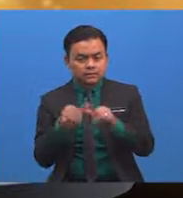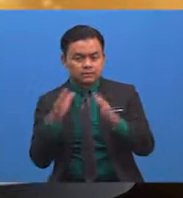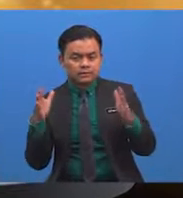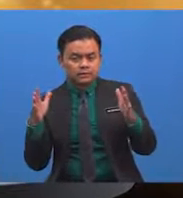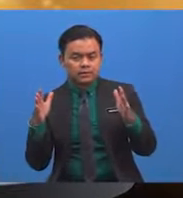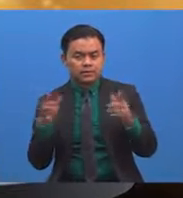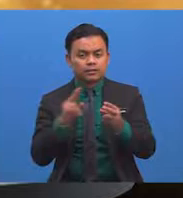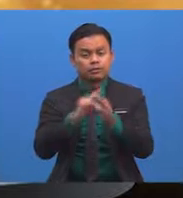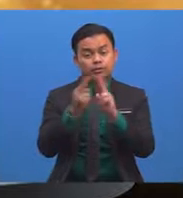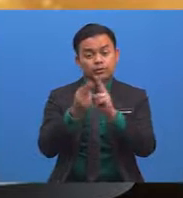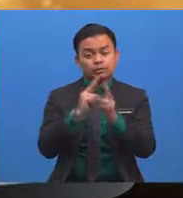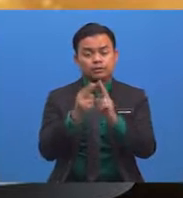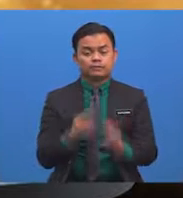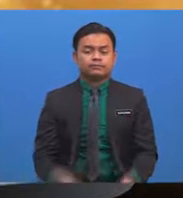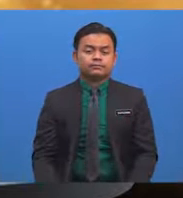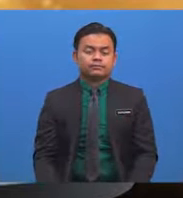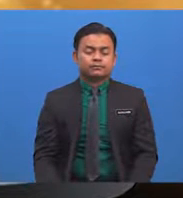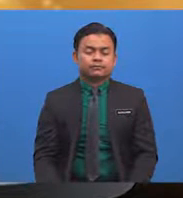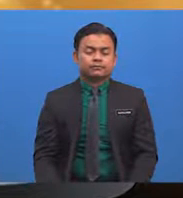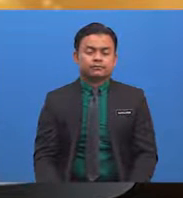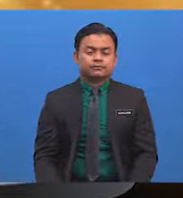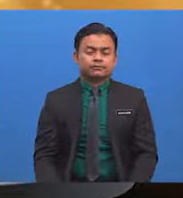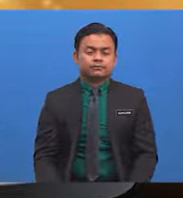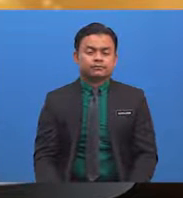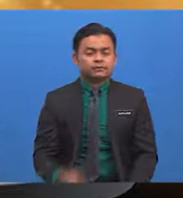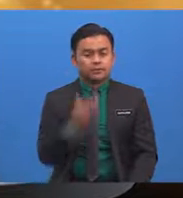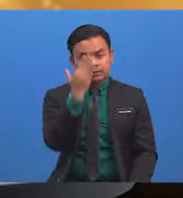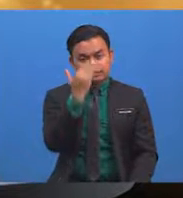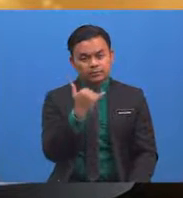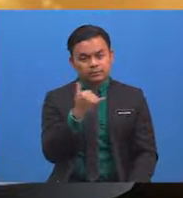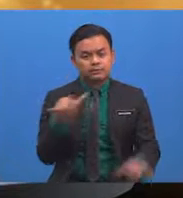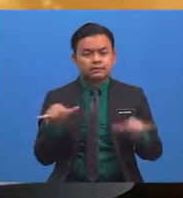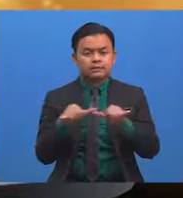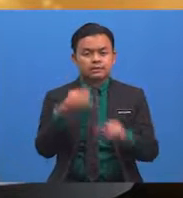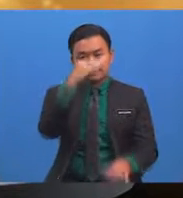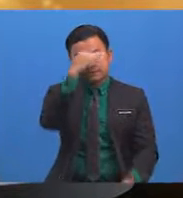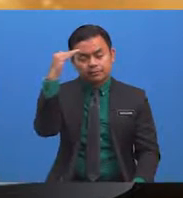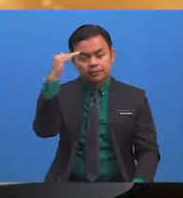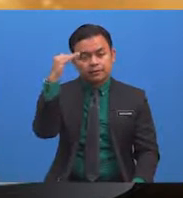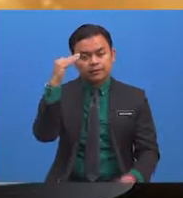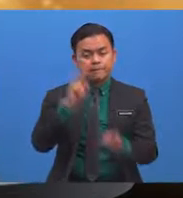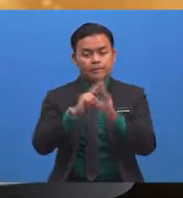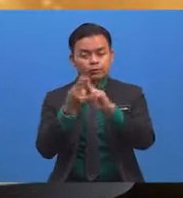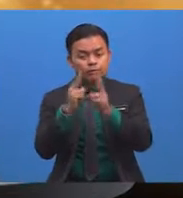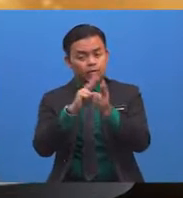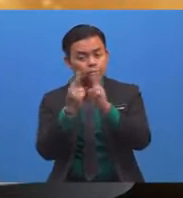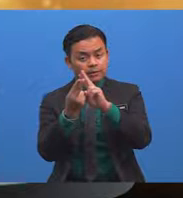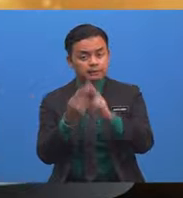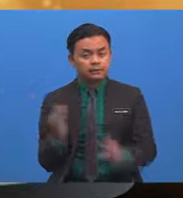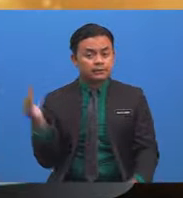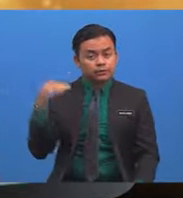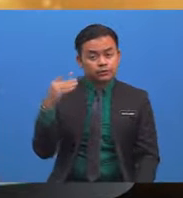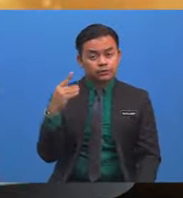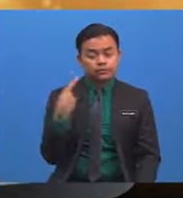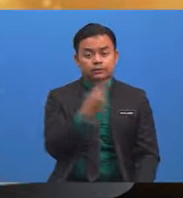besar? Kamu rasa apa yang menyebabkan saiznya bayang-bayang ini berubah-ubah? Jom kita